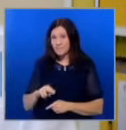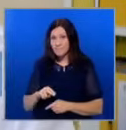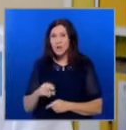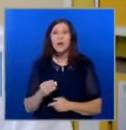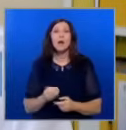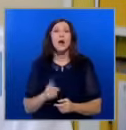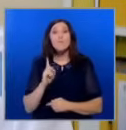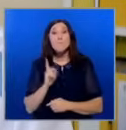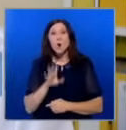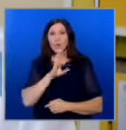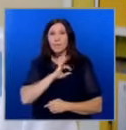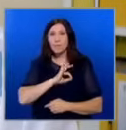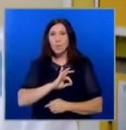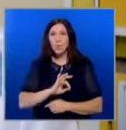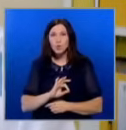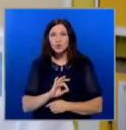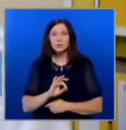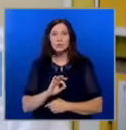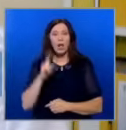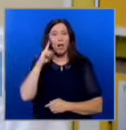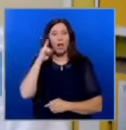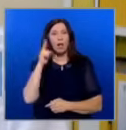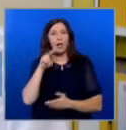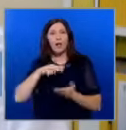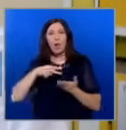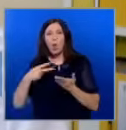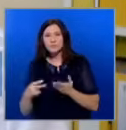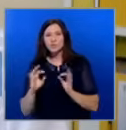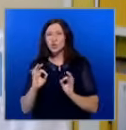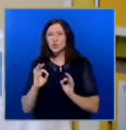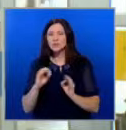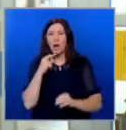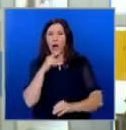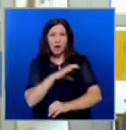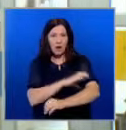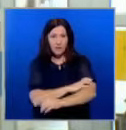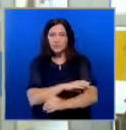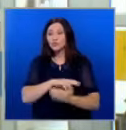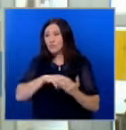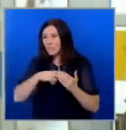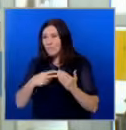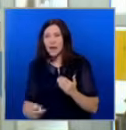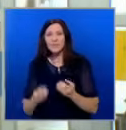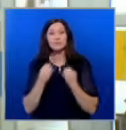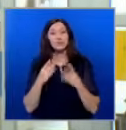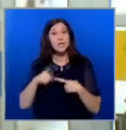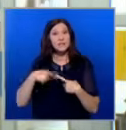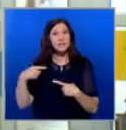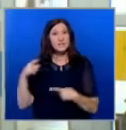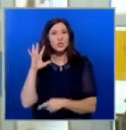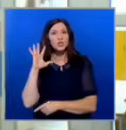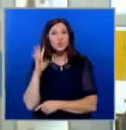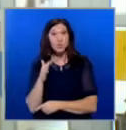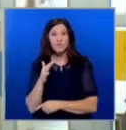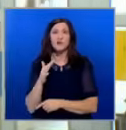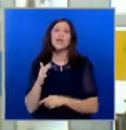Могат да получат колапс, т.е. пада кръвното налягане. Възможността за развитие на шизофрения е 6